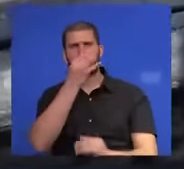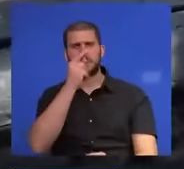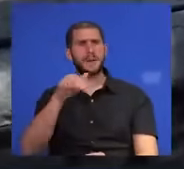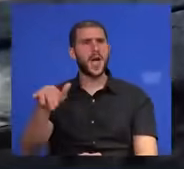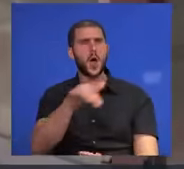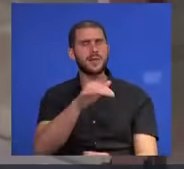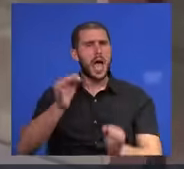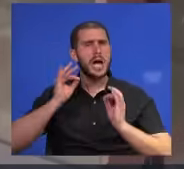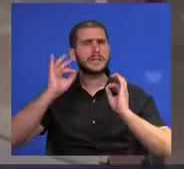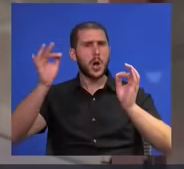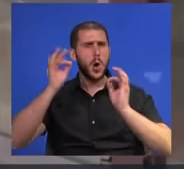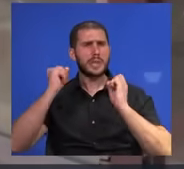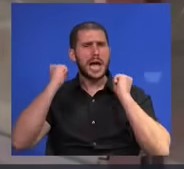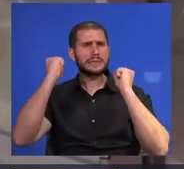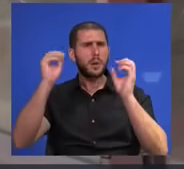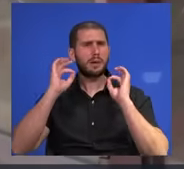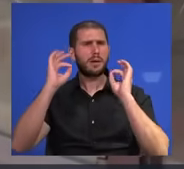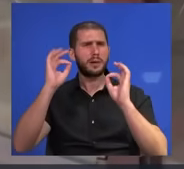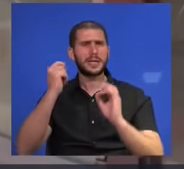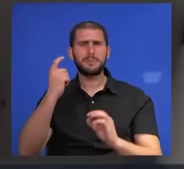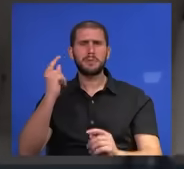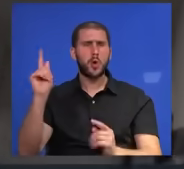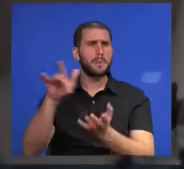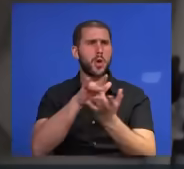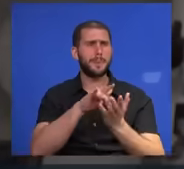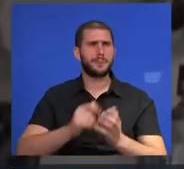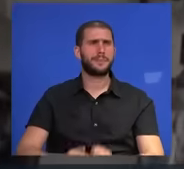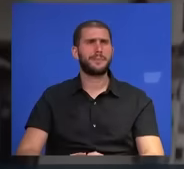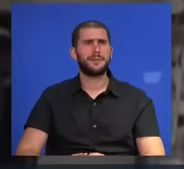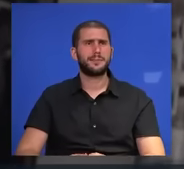מחרישות אוזניים כמעט מכל פינה.